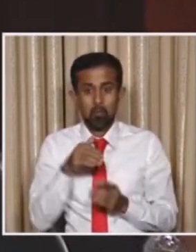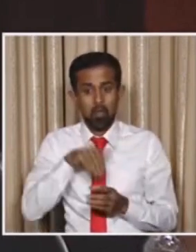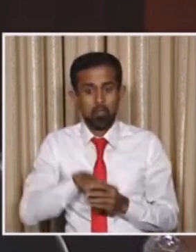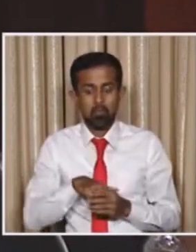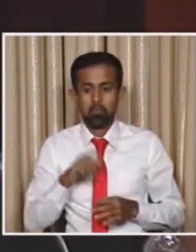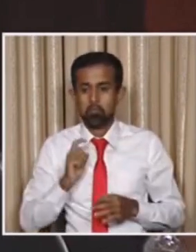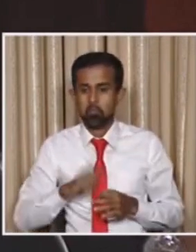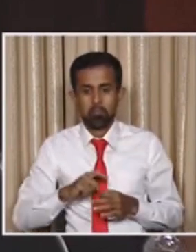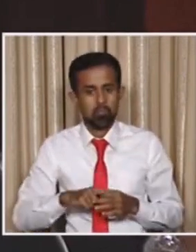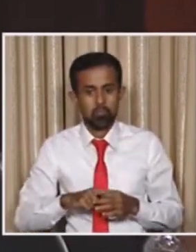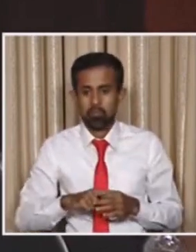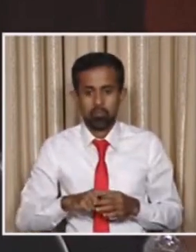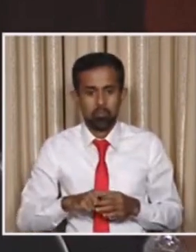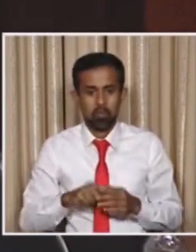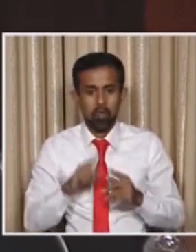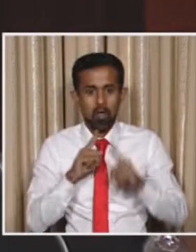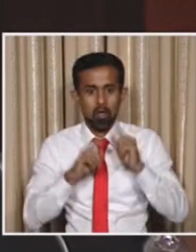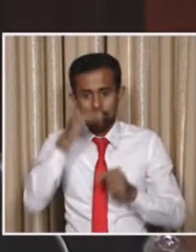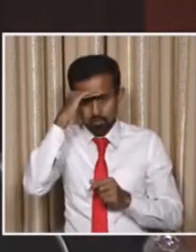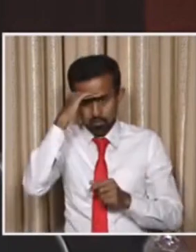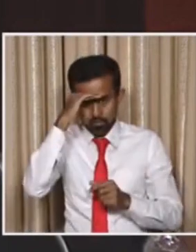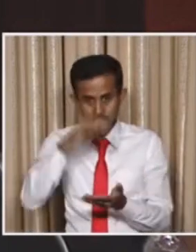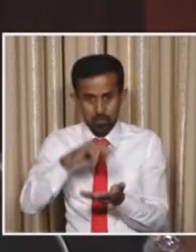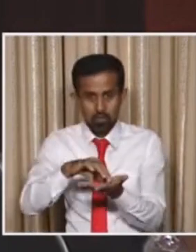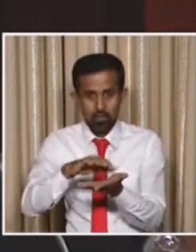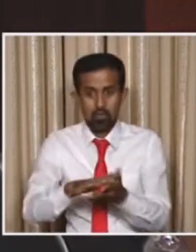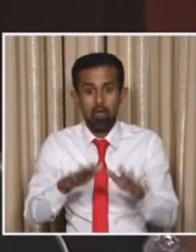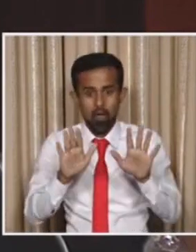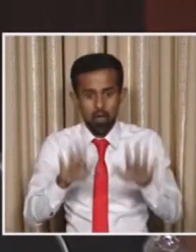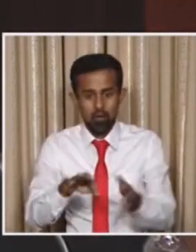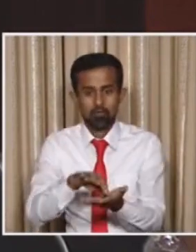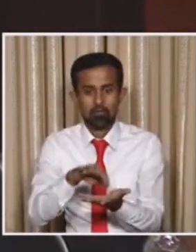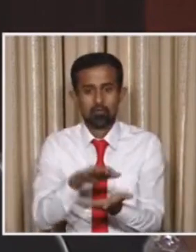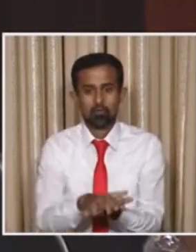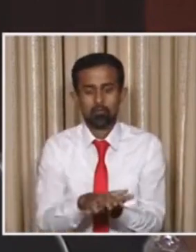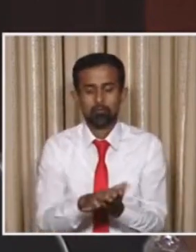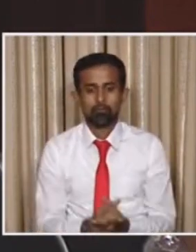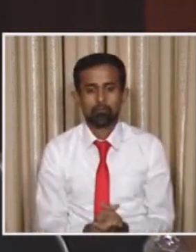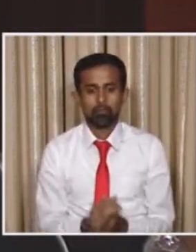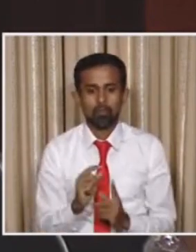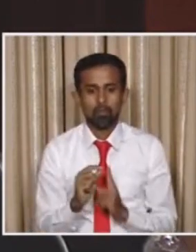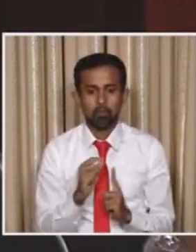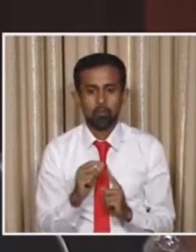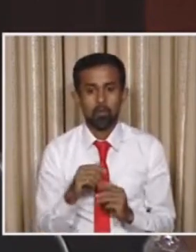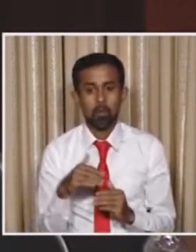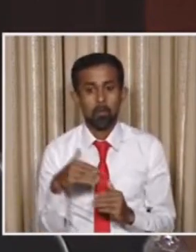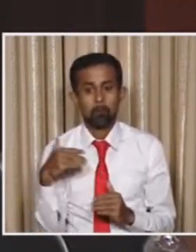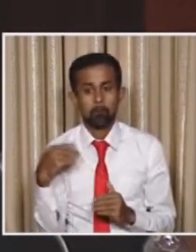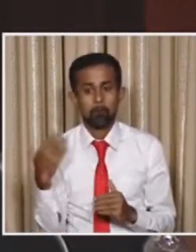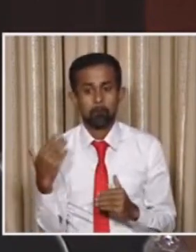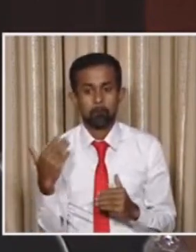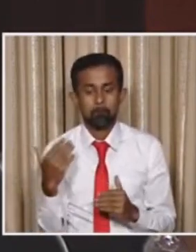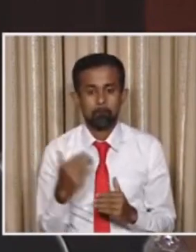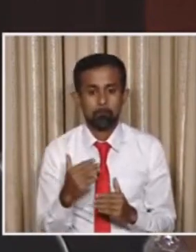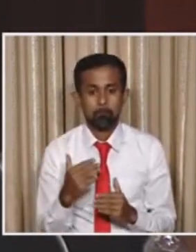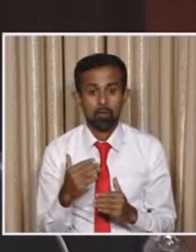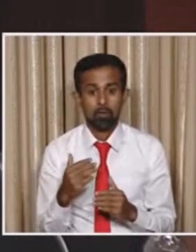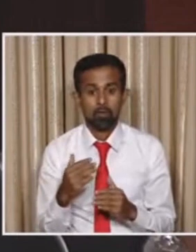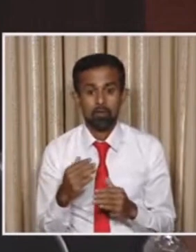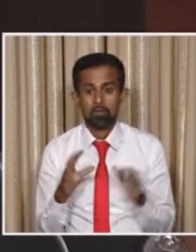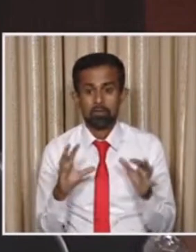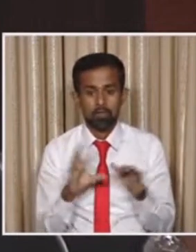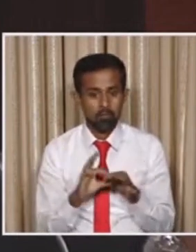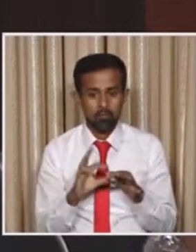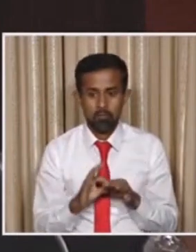හොඳයි. කතානායකතුමාගේ තීරණය තමයි අවසාන තීරණය. පාර්ලිමේන්තුවේ පිට විවිධ ආයතන සම්බන්ධ කරගන්න එක